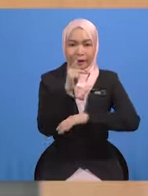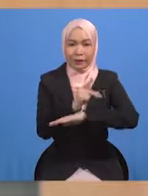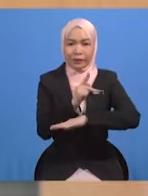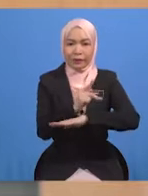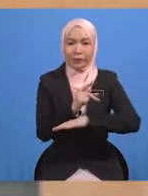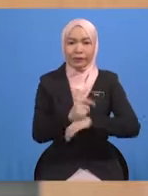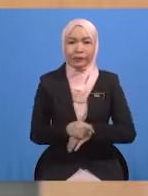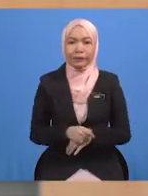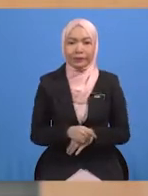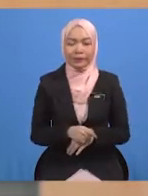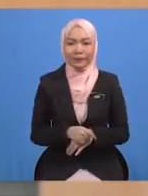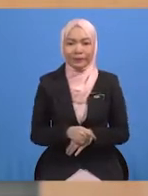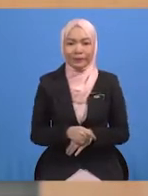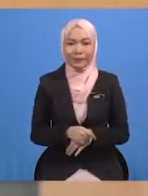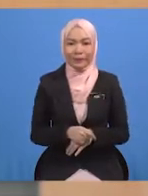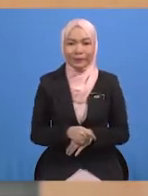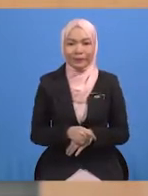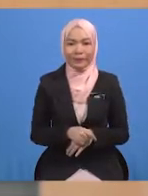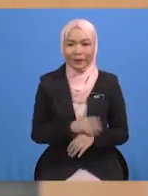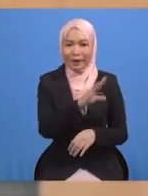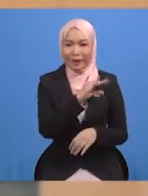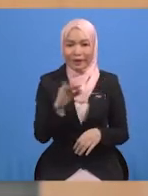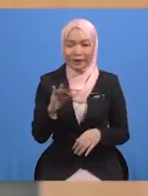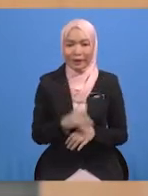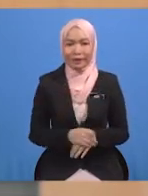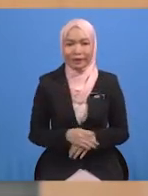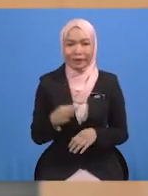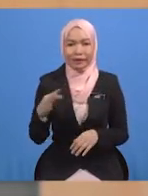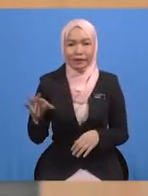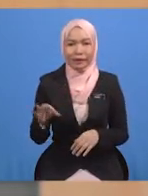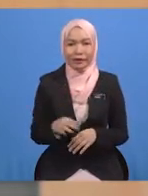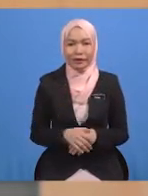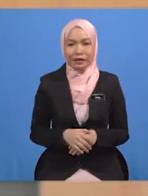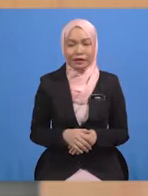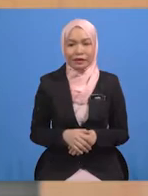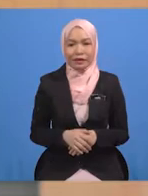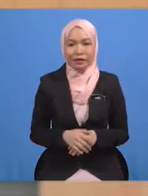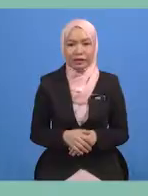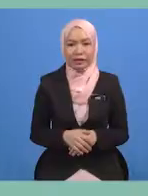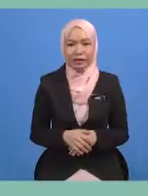simbol-simbol dan juga fungsi setiap komponen tersebut.